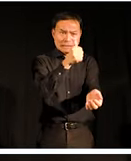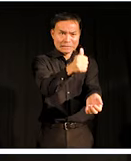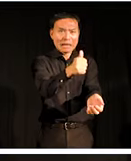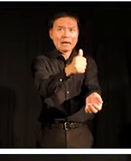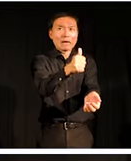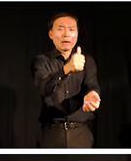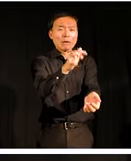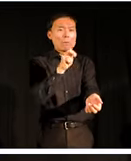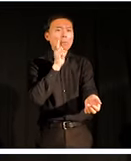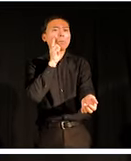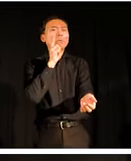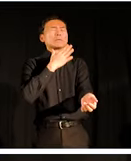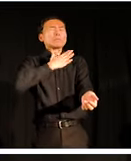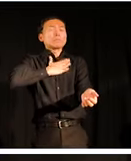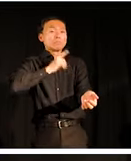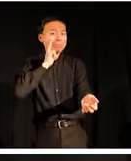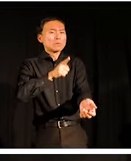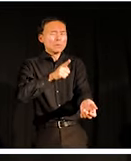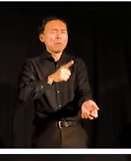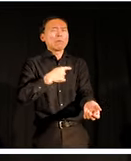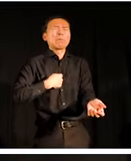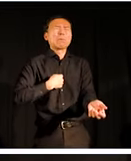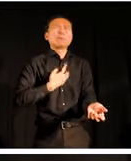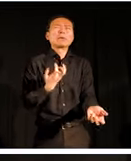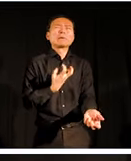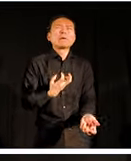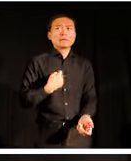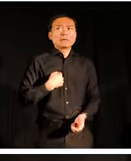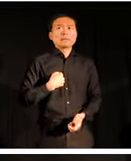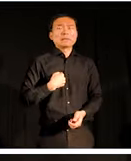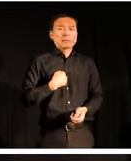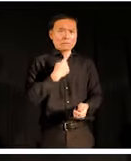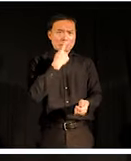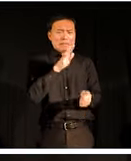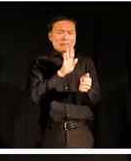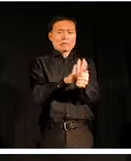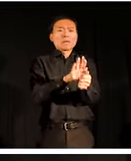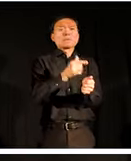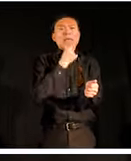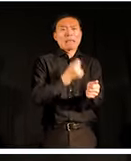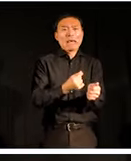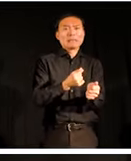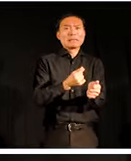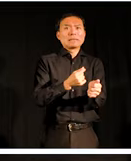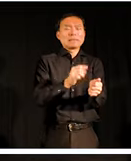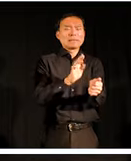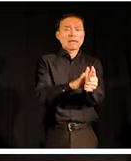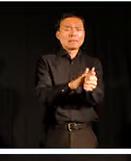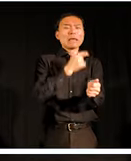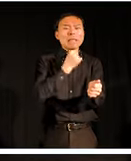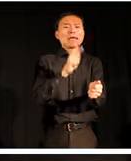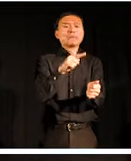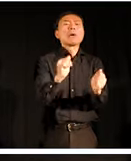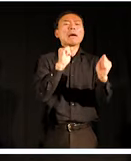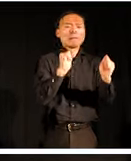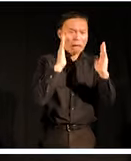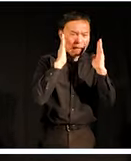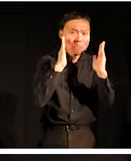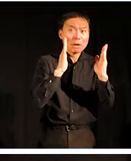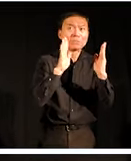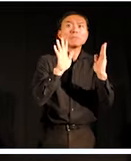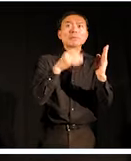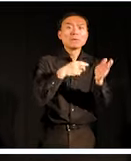と本当に心があの痛いよくわかるあの助けたい命がやっぱ目の前にあったらすごい頑張っちゃうんですけどまそれで自分